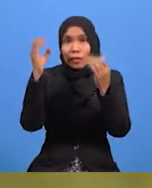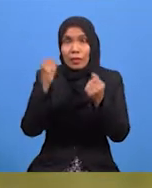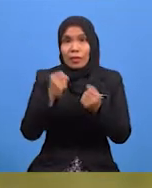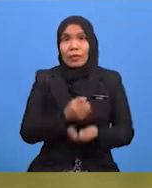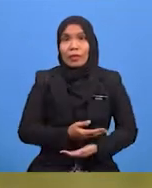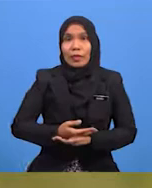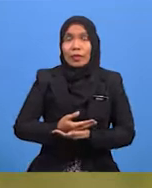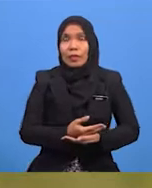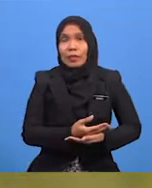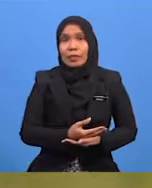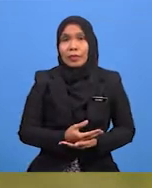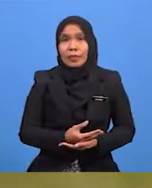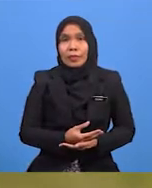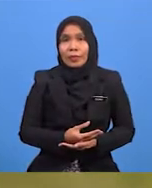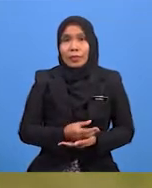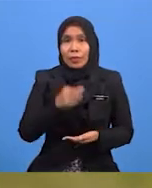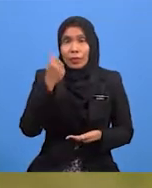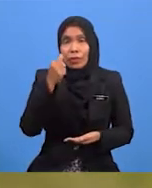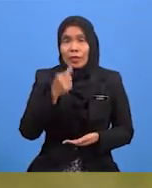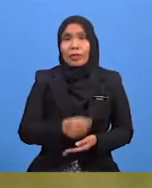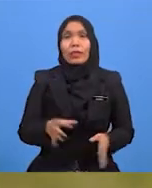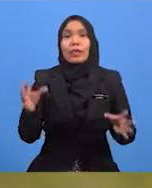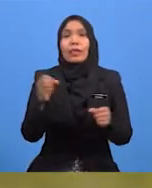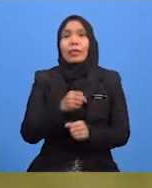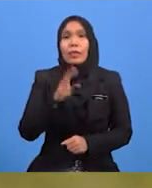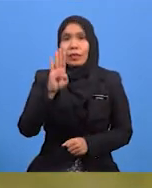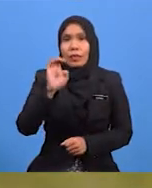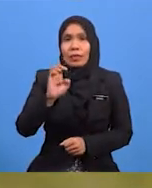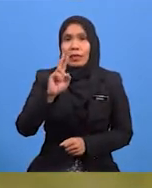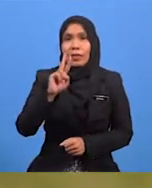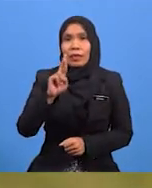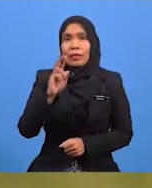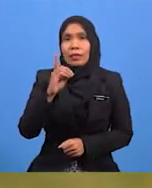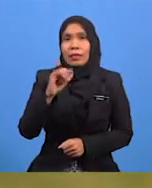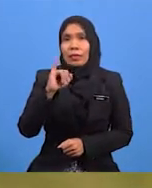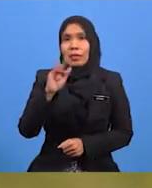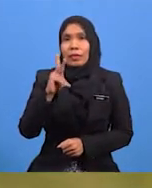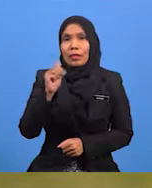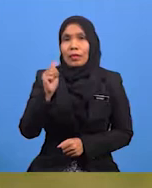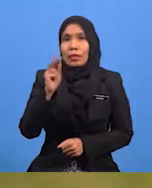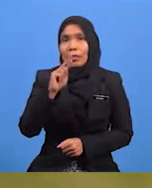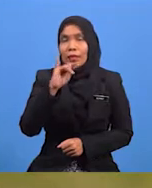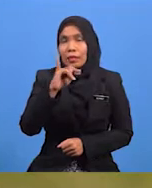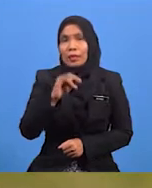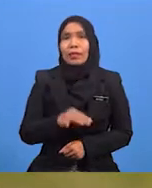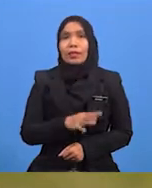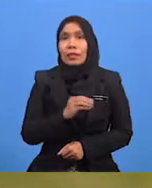dapat berdikari dan seterusnya mengubah keseluruhan kehidupan mereka.